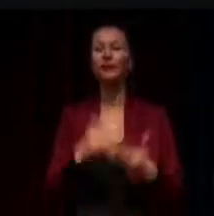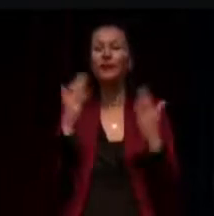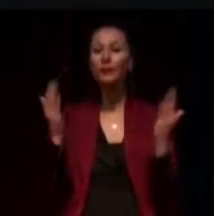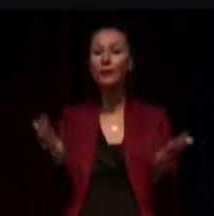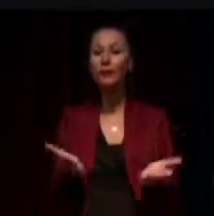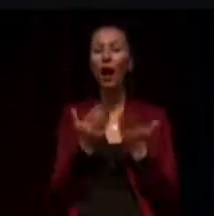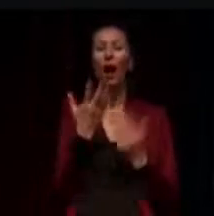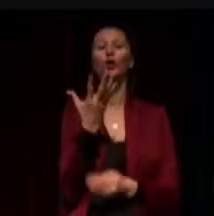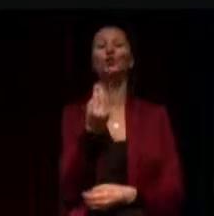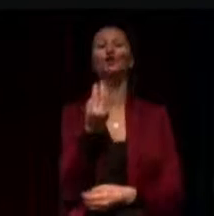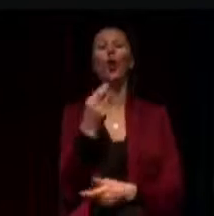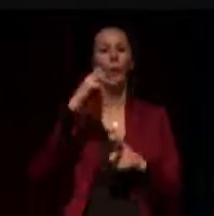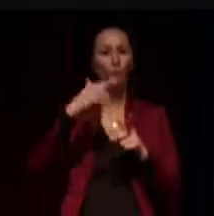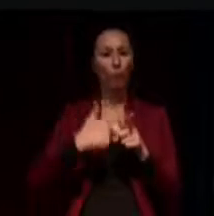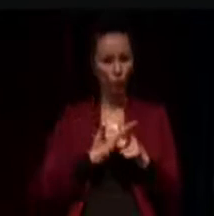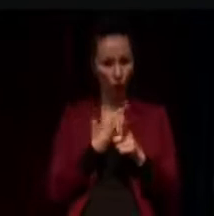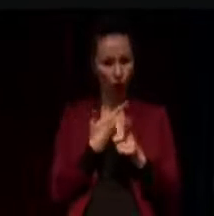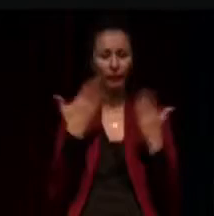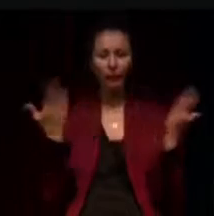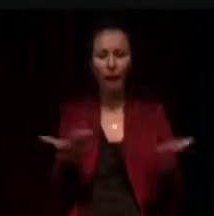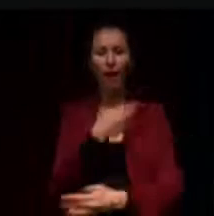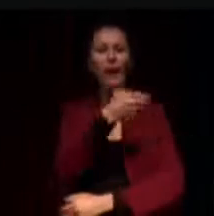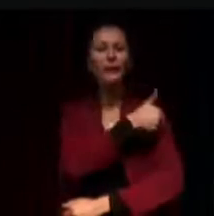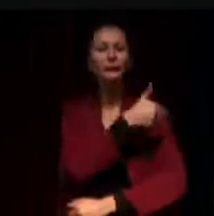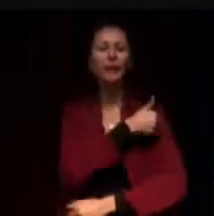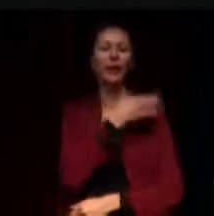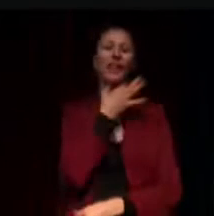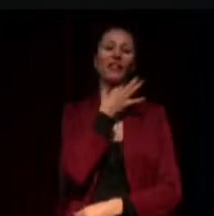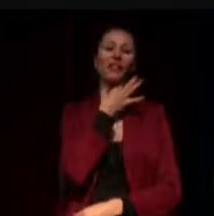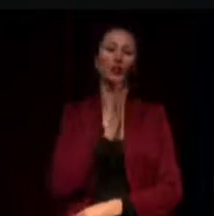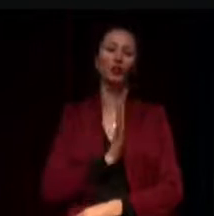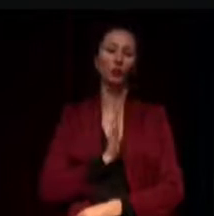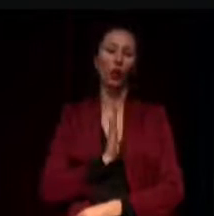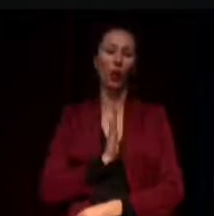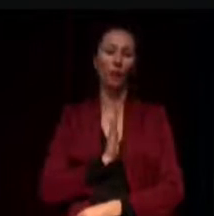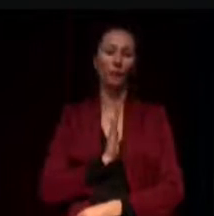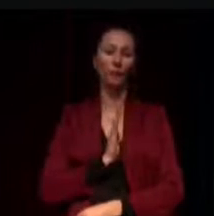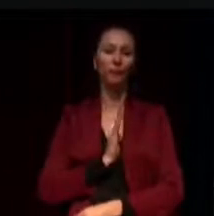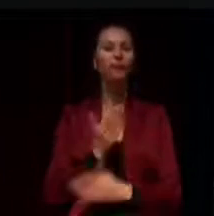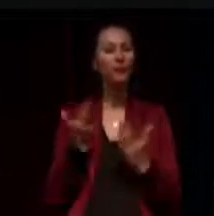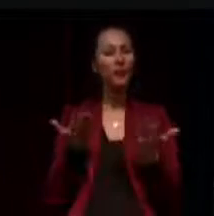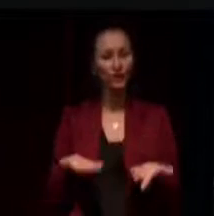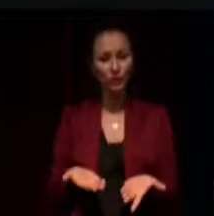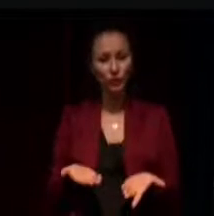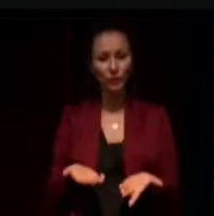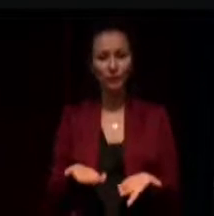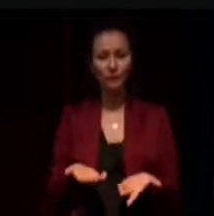daha çok projeye, daha çok hizmete ihtiyacı var. İşte